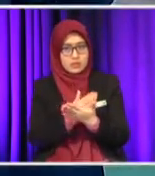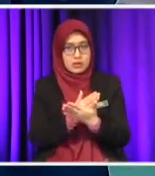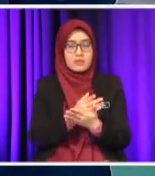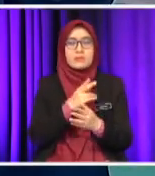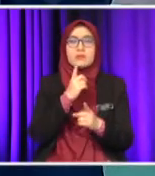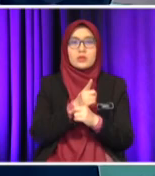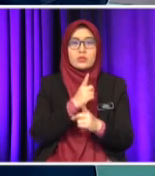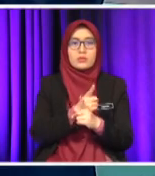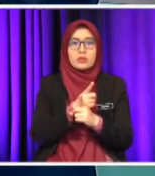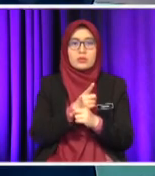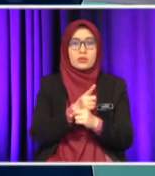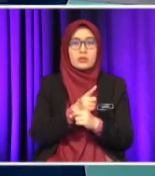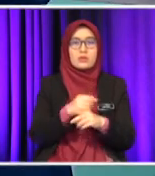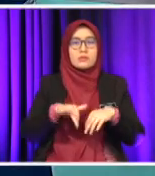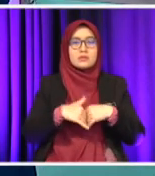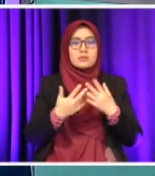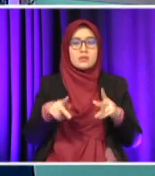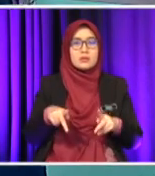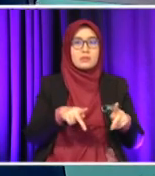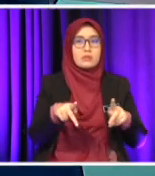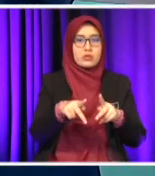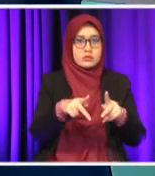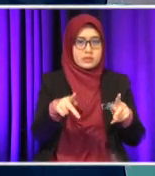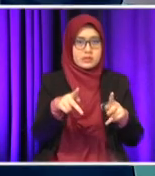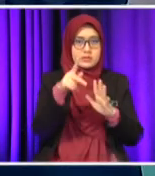jadi kita tengok